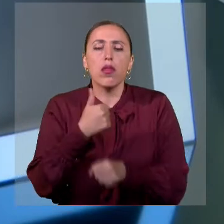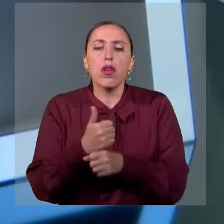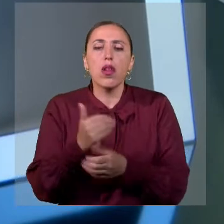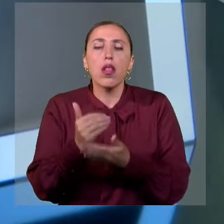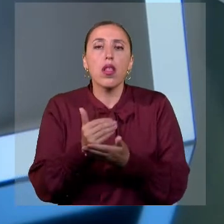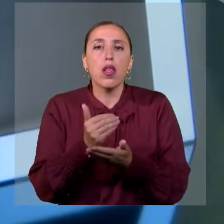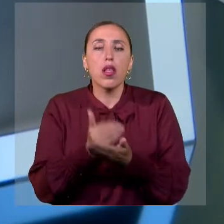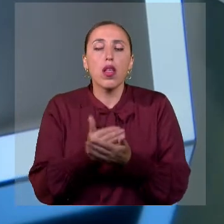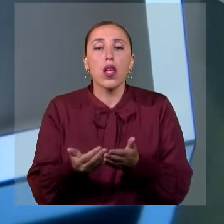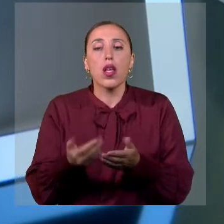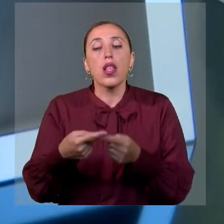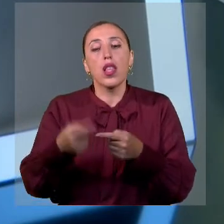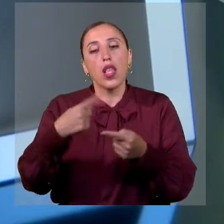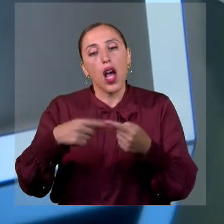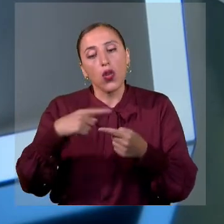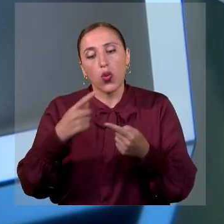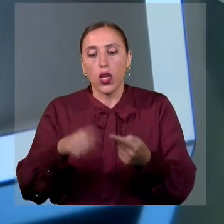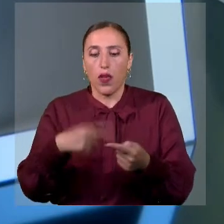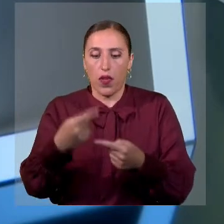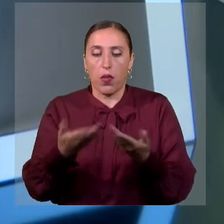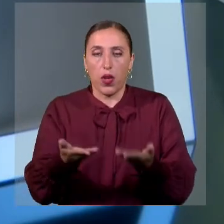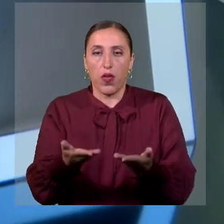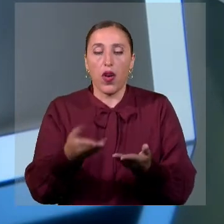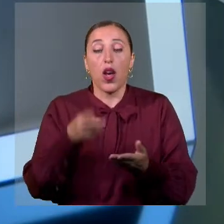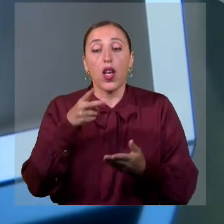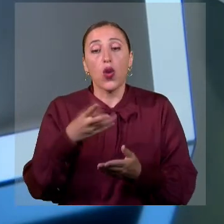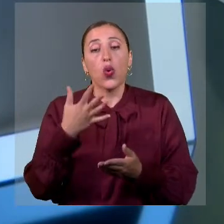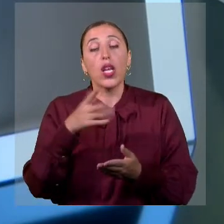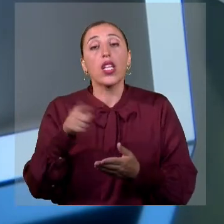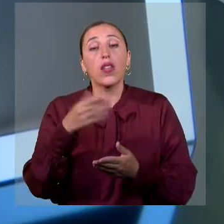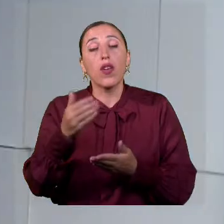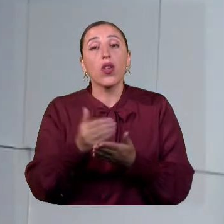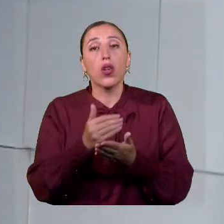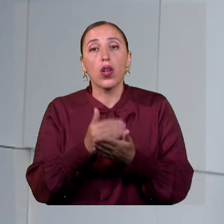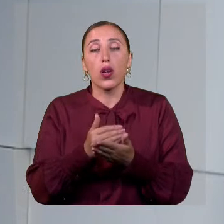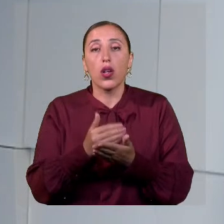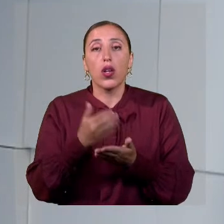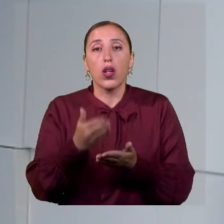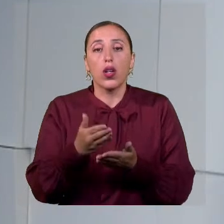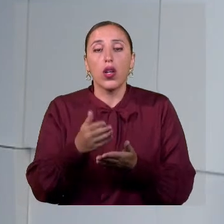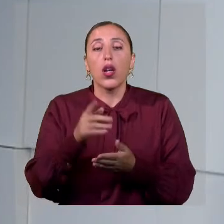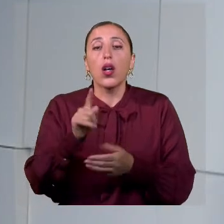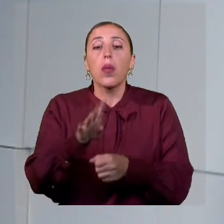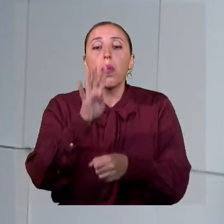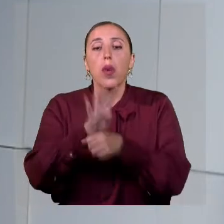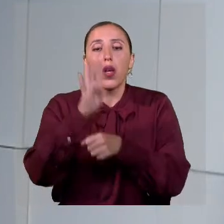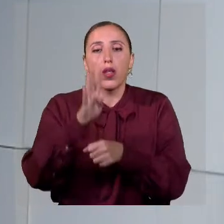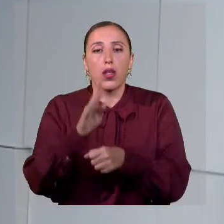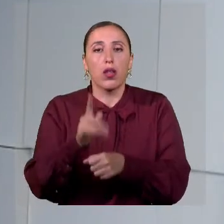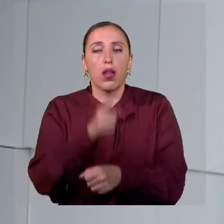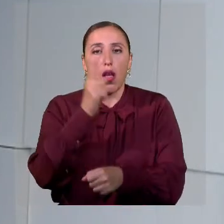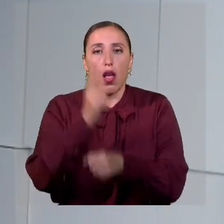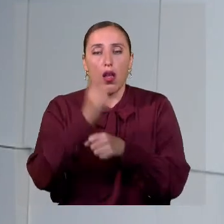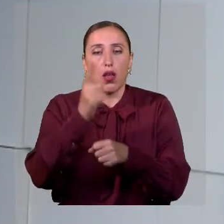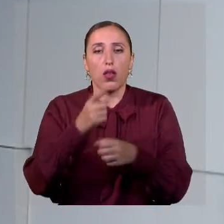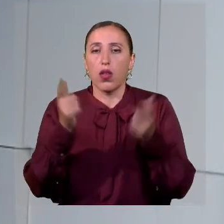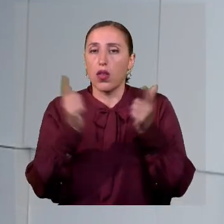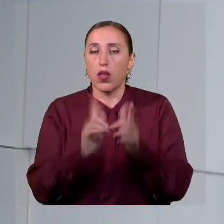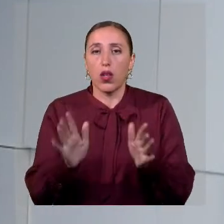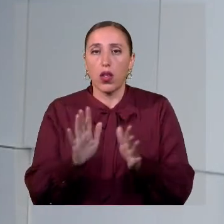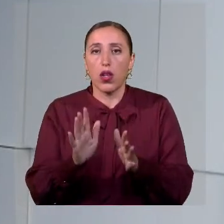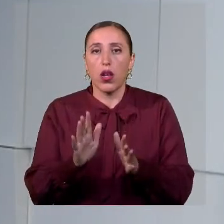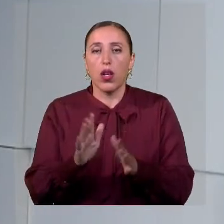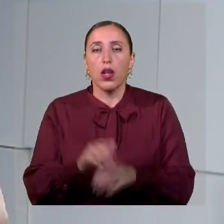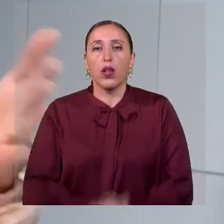նախորդող եւ գործողը եւ 2005-ինը ուղղակիորեն տոտալ արգելք են սահմանել մահապատճի համար եւ սա ուղղակի ինչ որ հաճելի մի